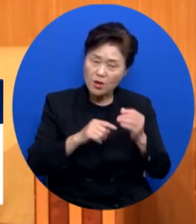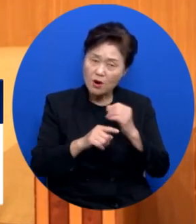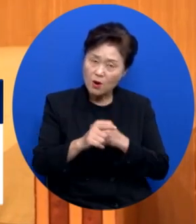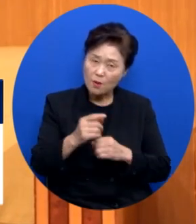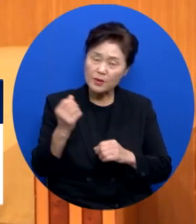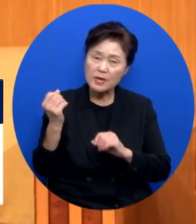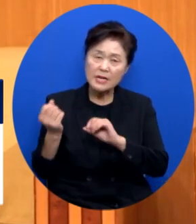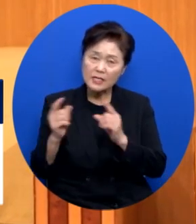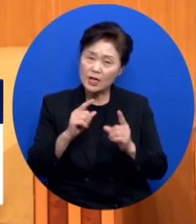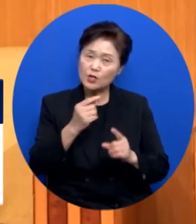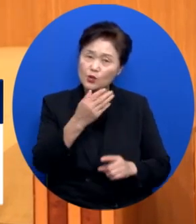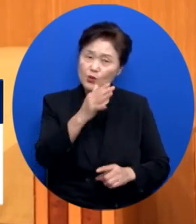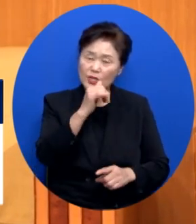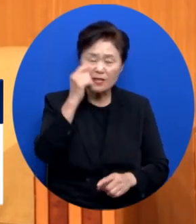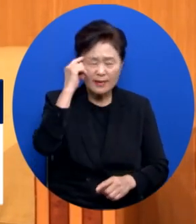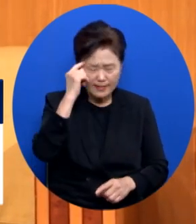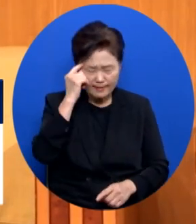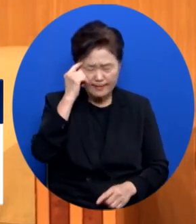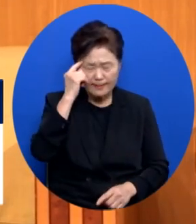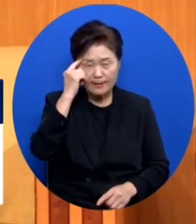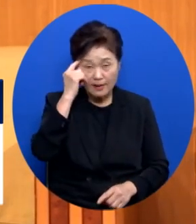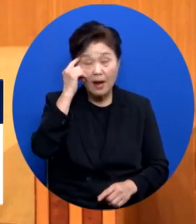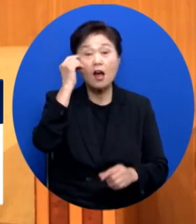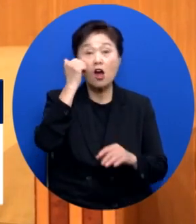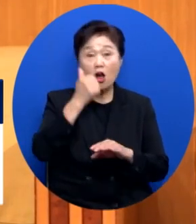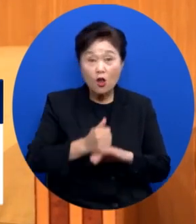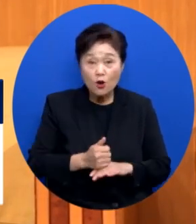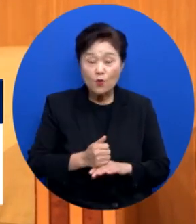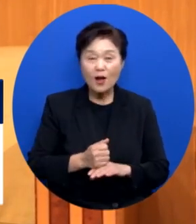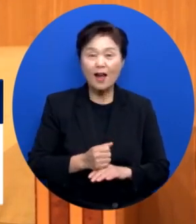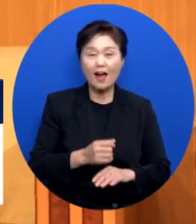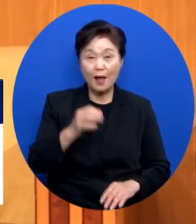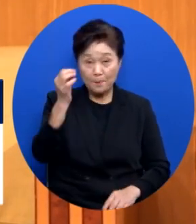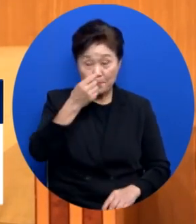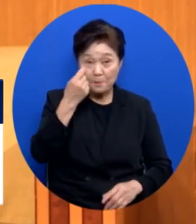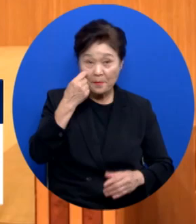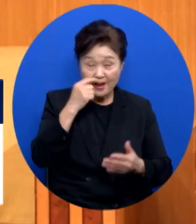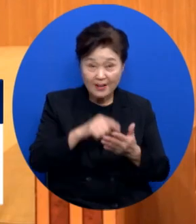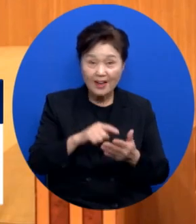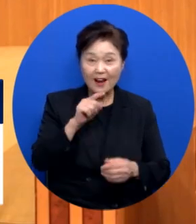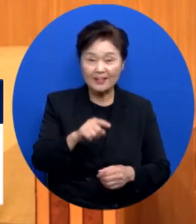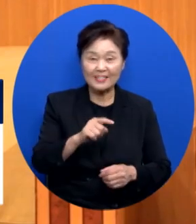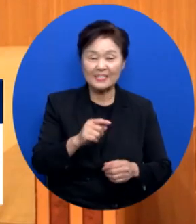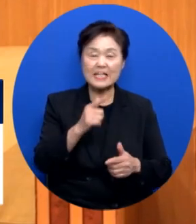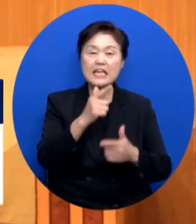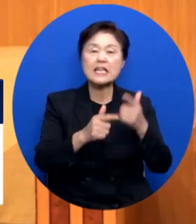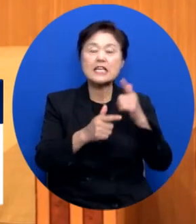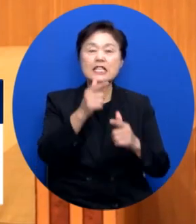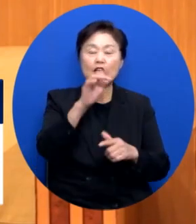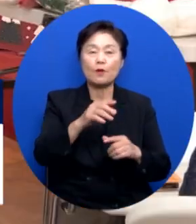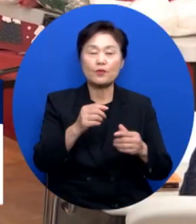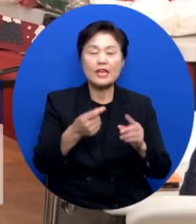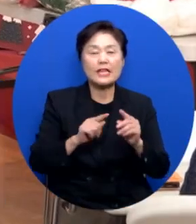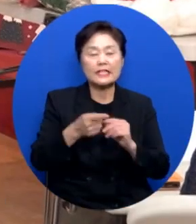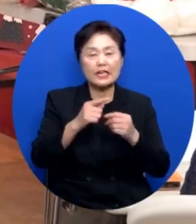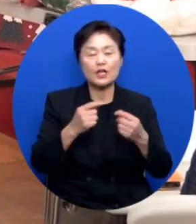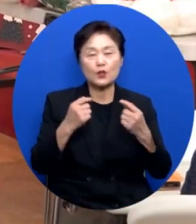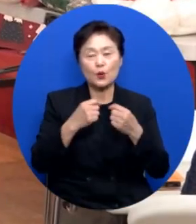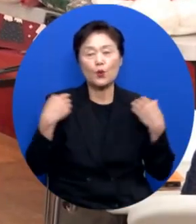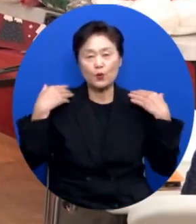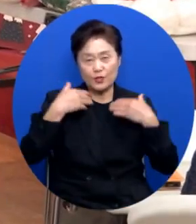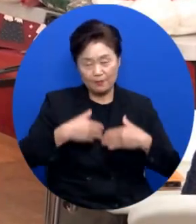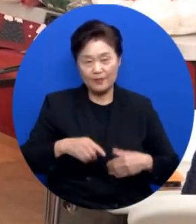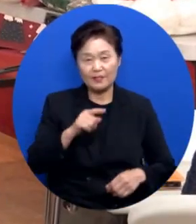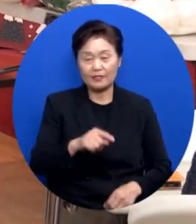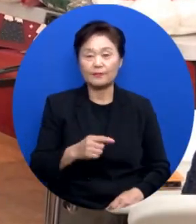있을까, 회복할 수 있을까 이런 생각을 하다가 찾아낸 것이 바로 트리니팅입니다.